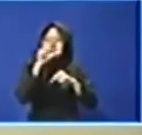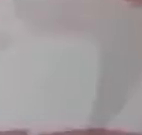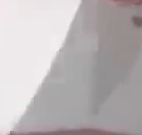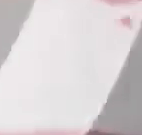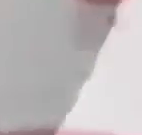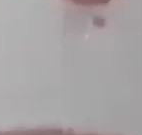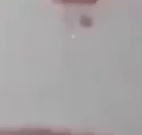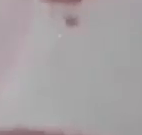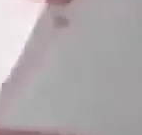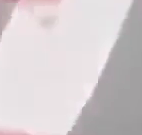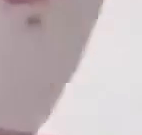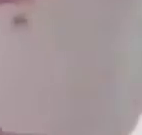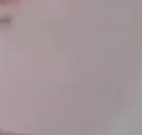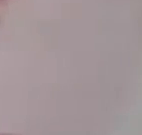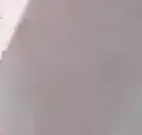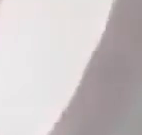proposal kesehatan